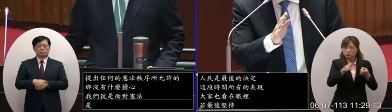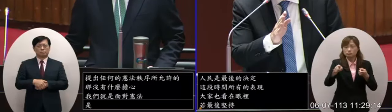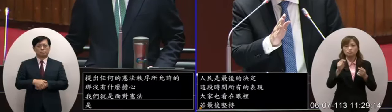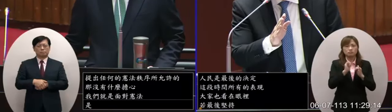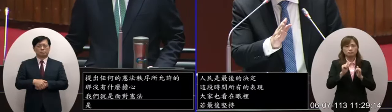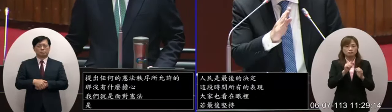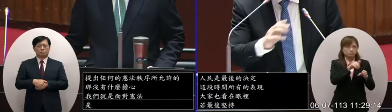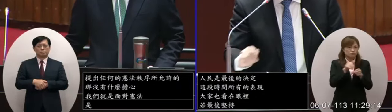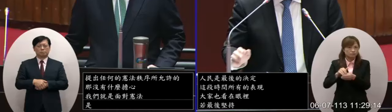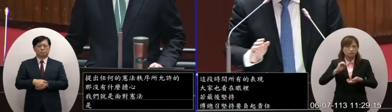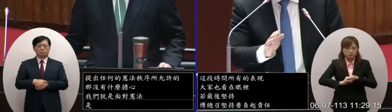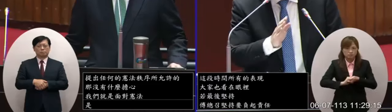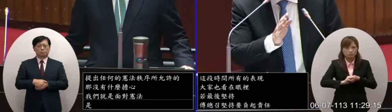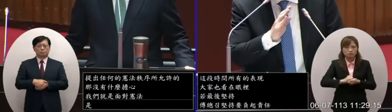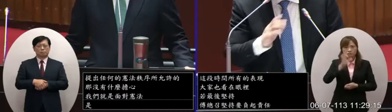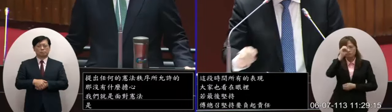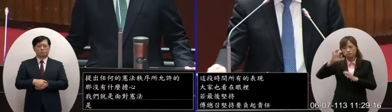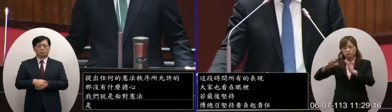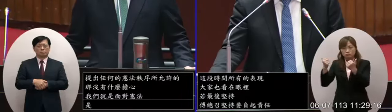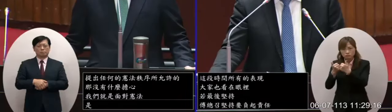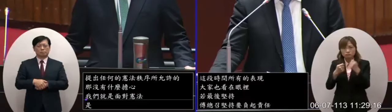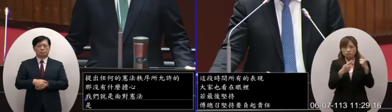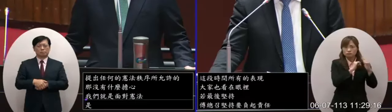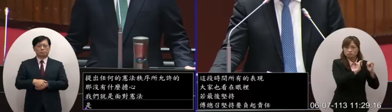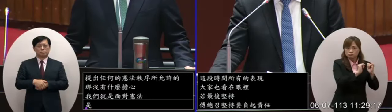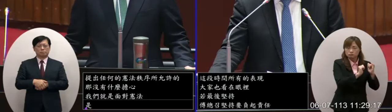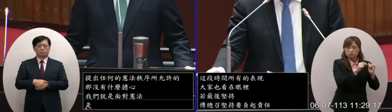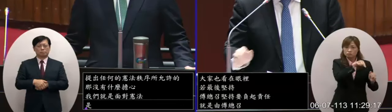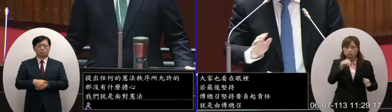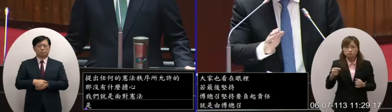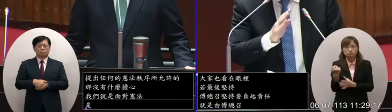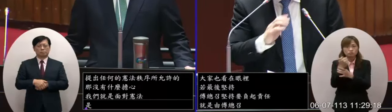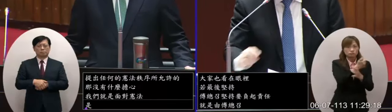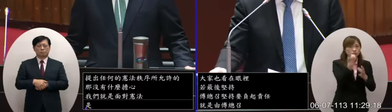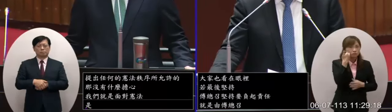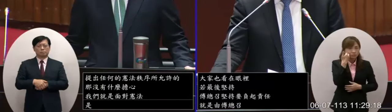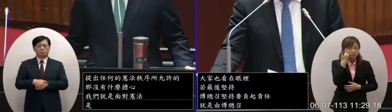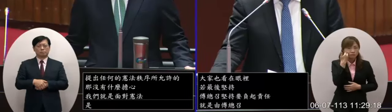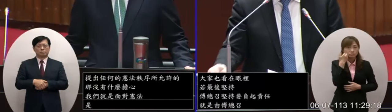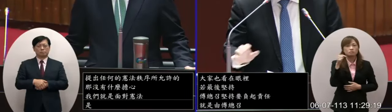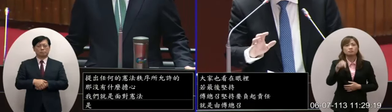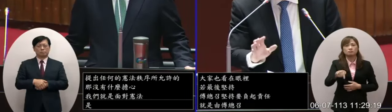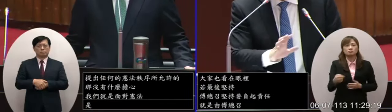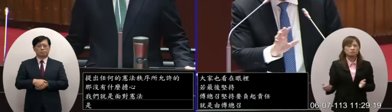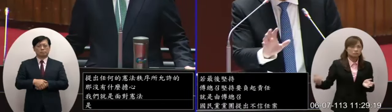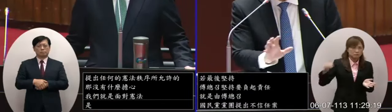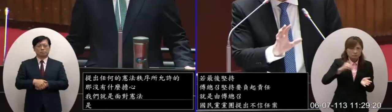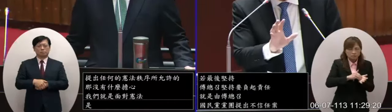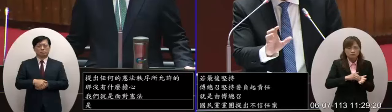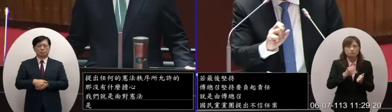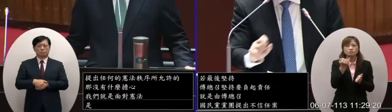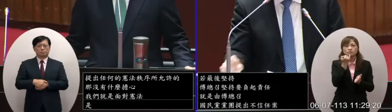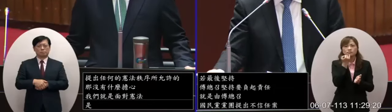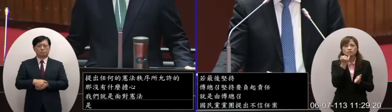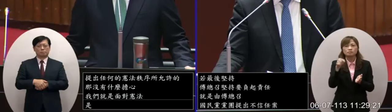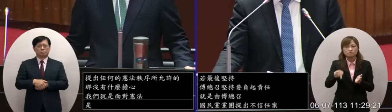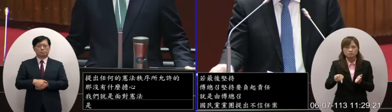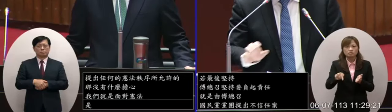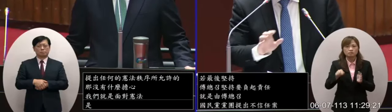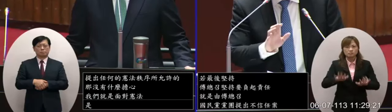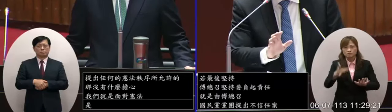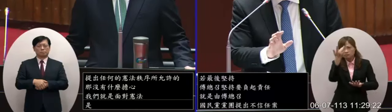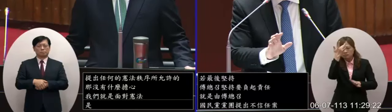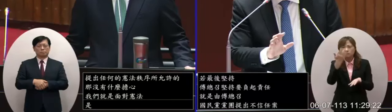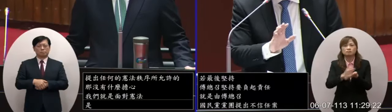这件事情是国会跟整个人民的支持意向在哪边。我觉得这才是一个最终解决这个宪政困境的一个方